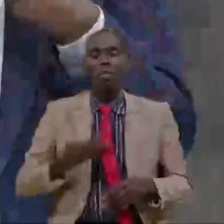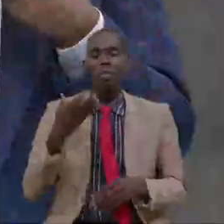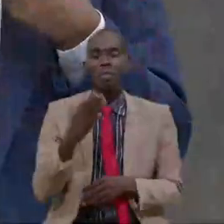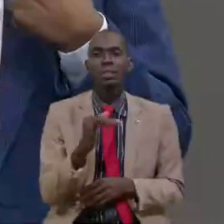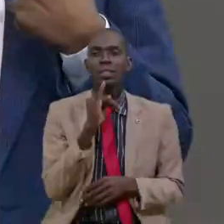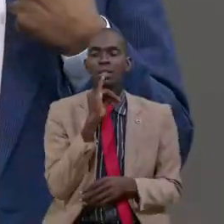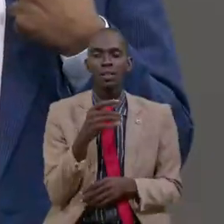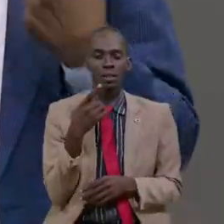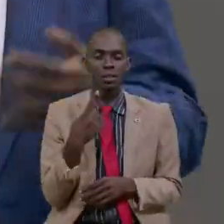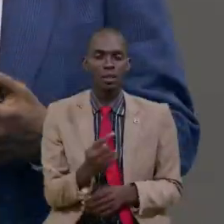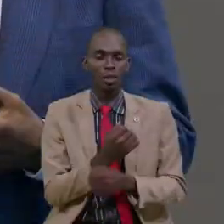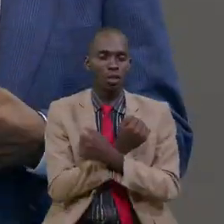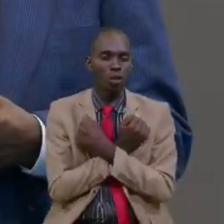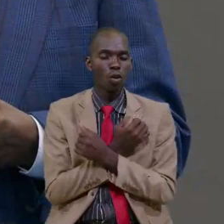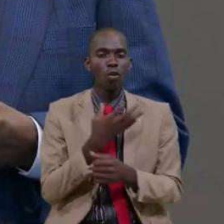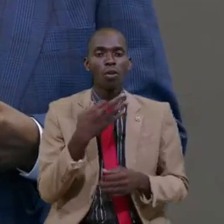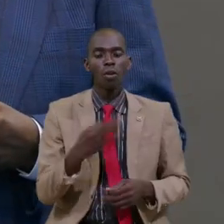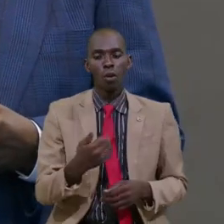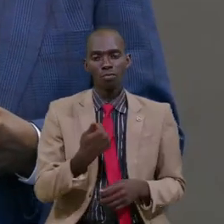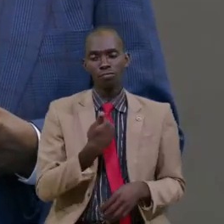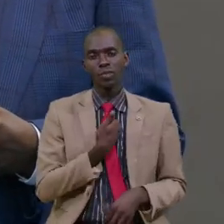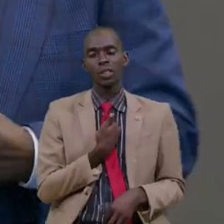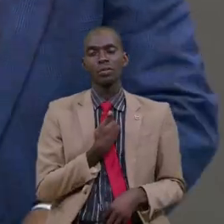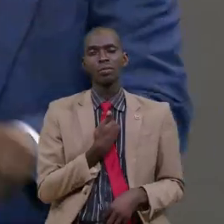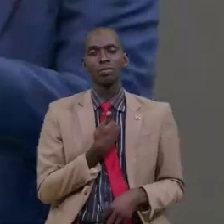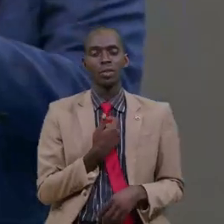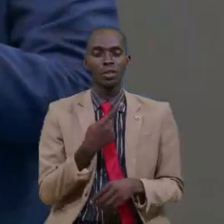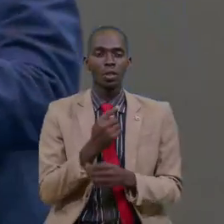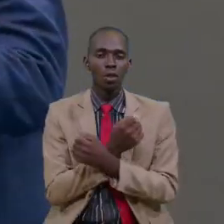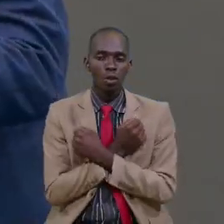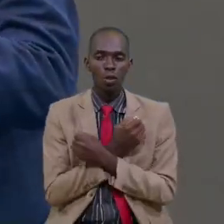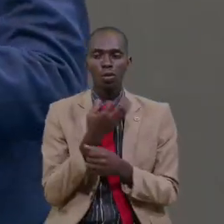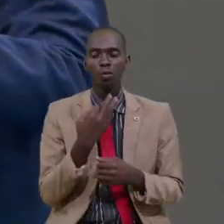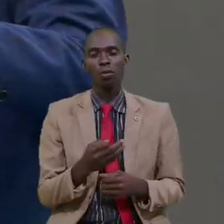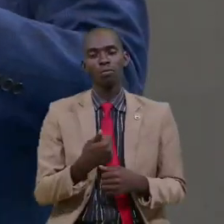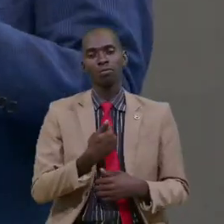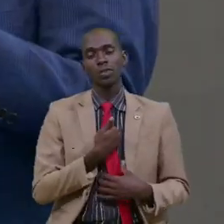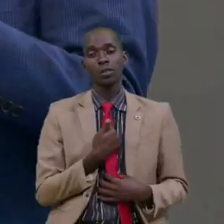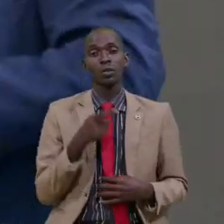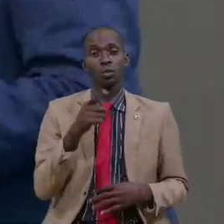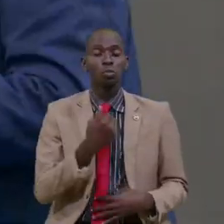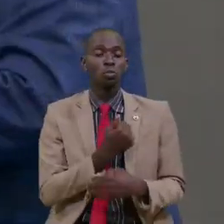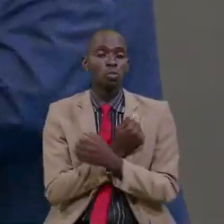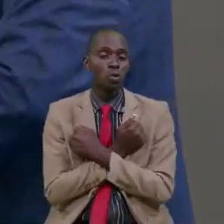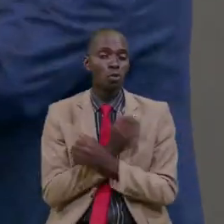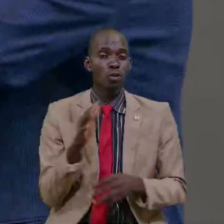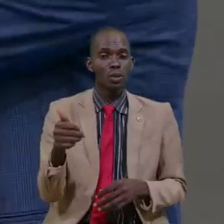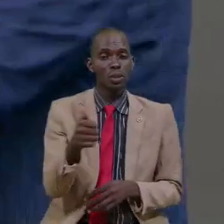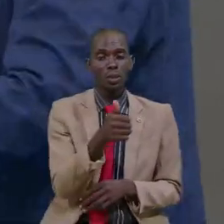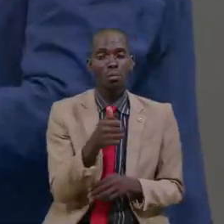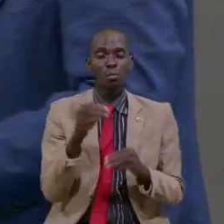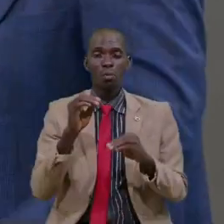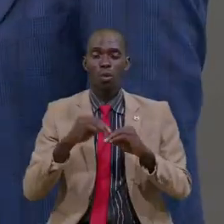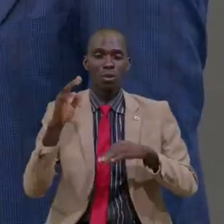Et il y a l'amour du moi. L'amour du moi. Tu t'aimes